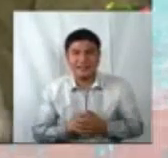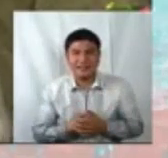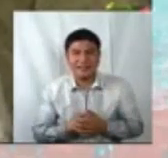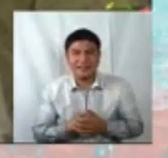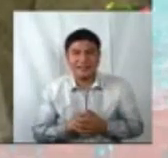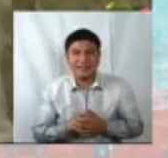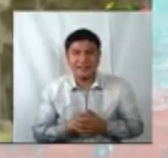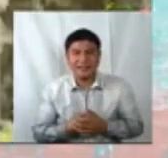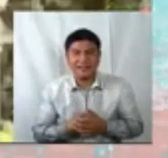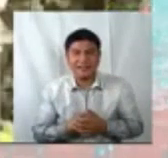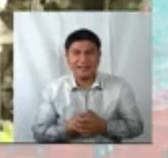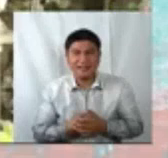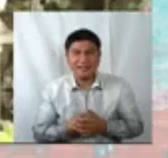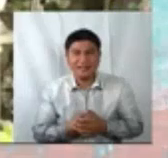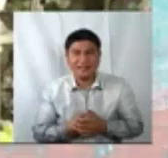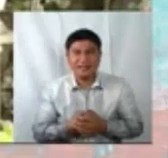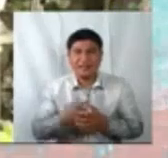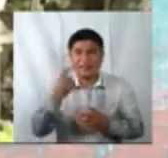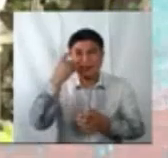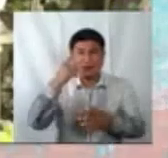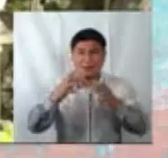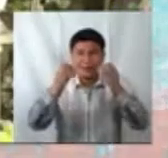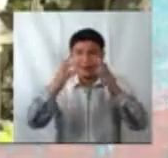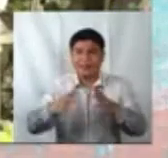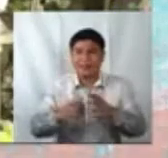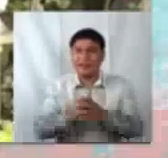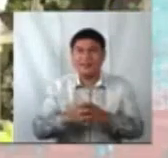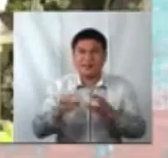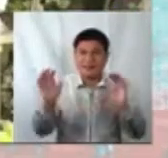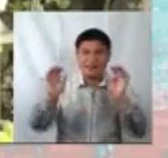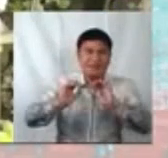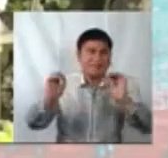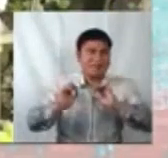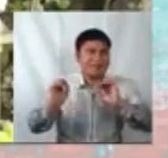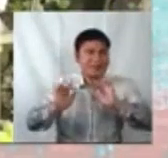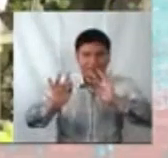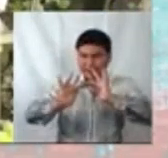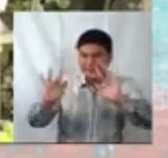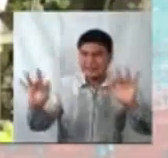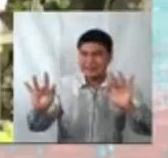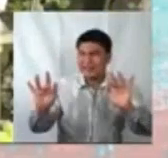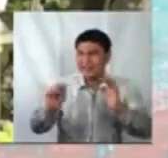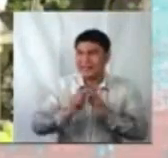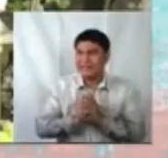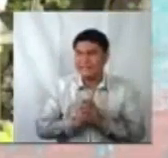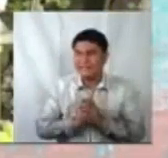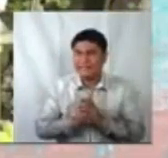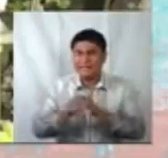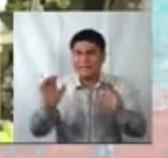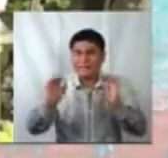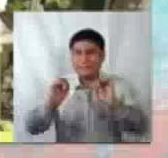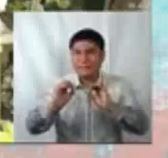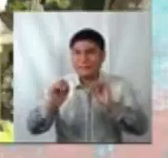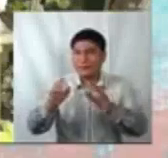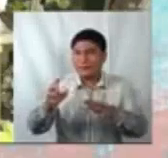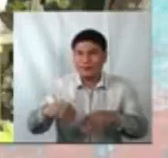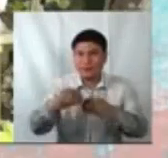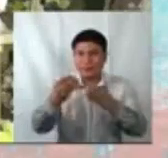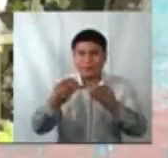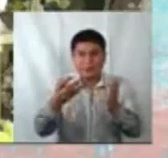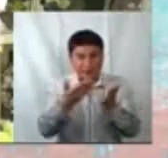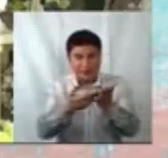mga guro. I always think, wala pong, nagsasabi dito, wala tayong nababasang material tungkol dito,